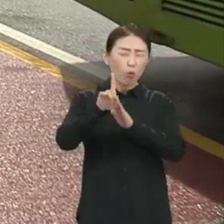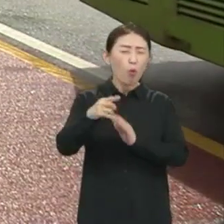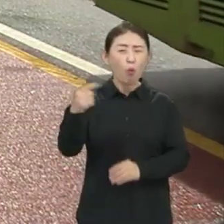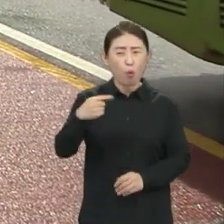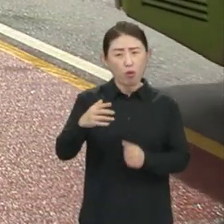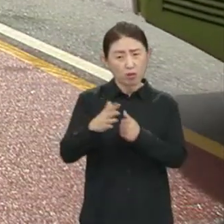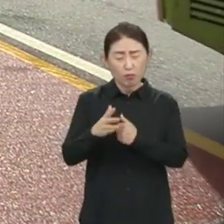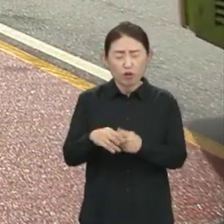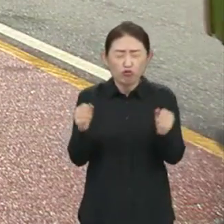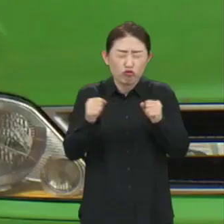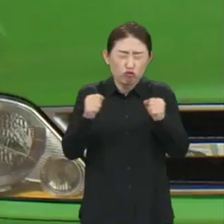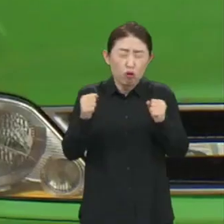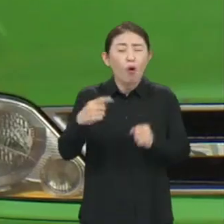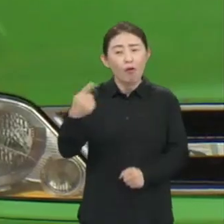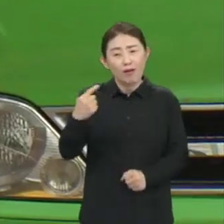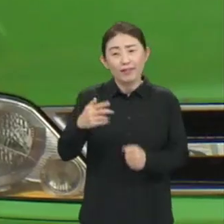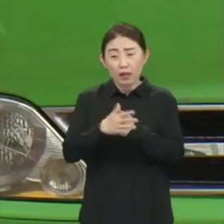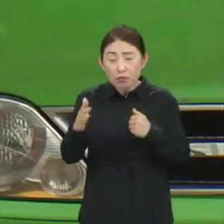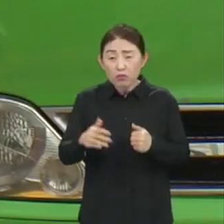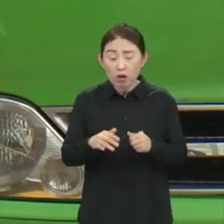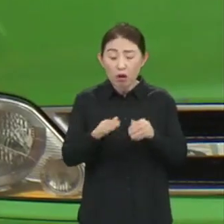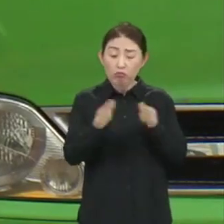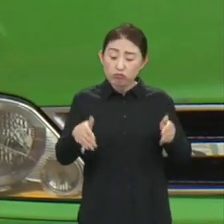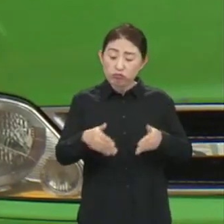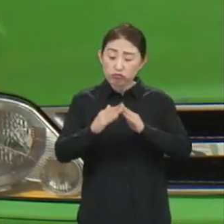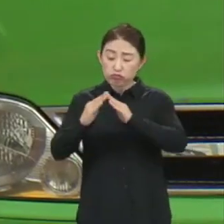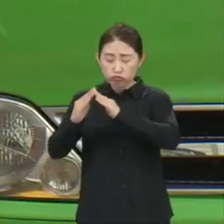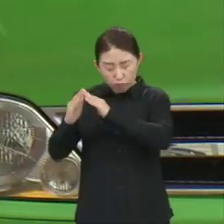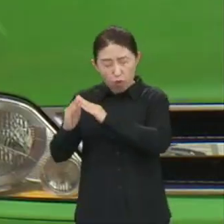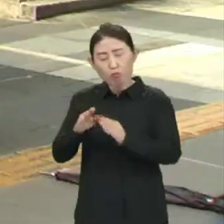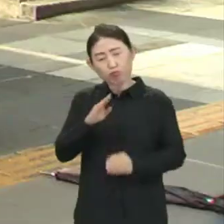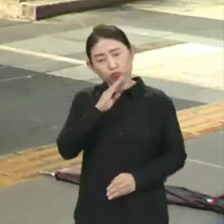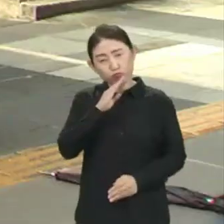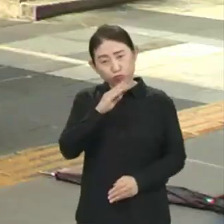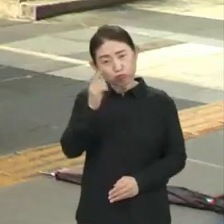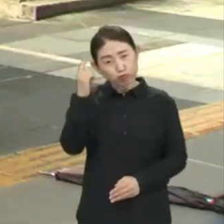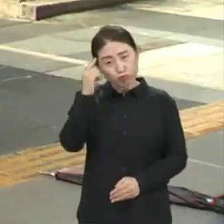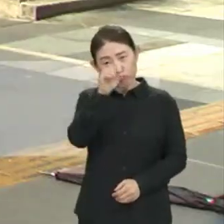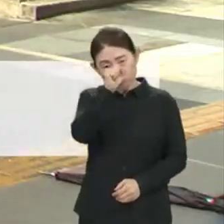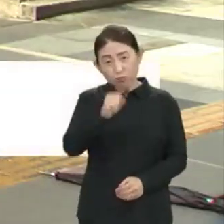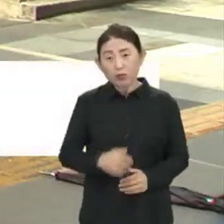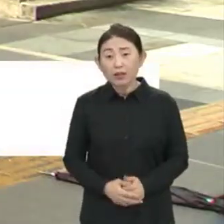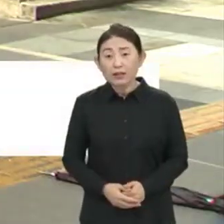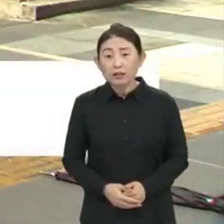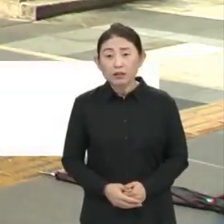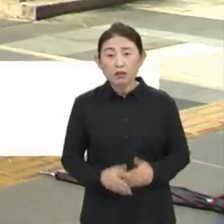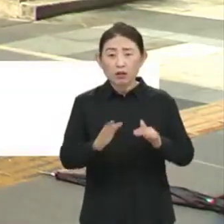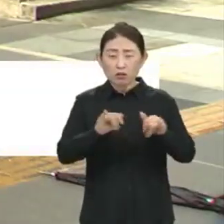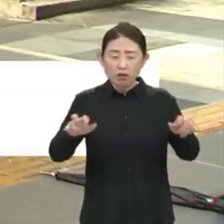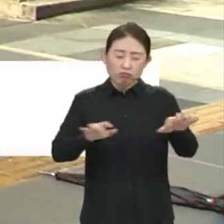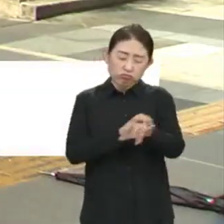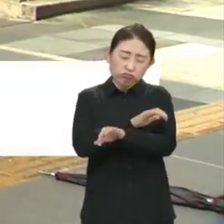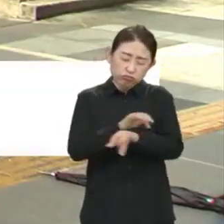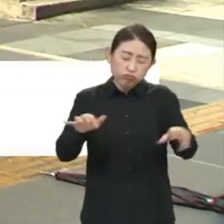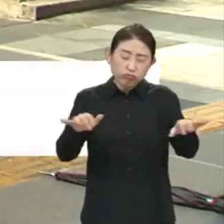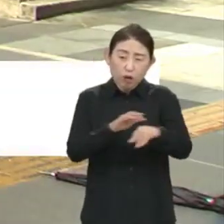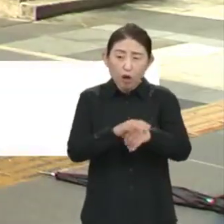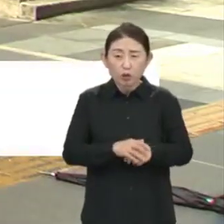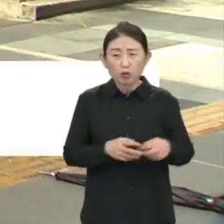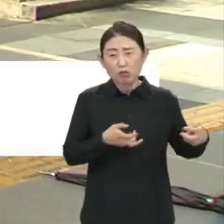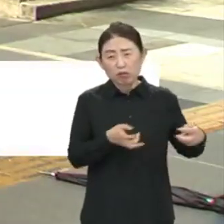강추위가 기승을 부리고 있는 만큼 최선의 선택이었다는 판단입니다. 인구가 계속 증가하고 있고 대중교통이